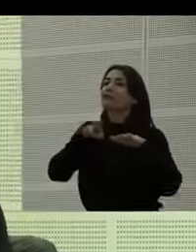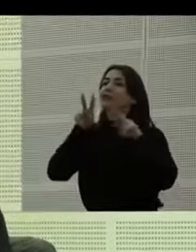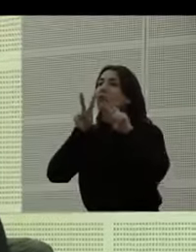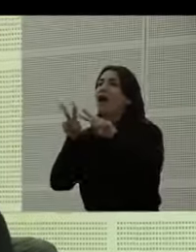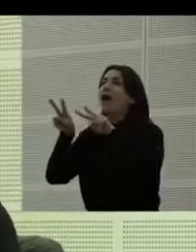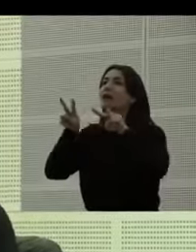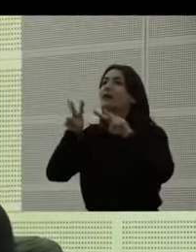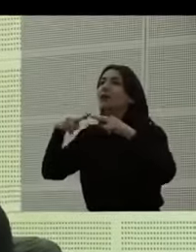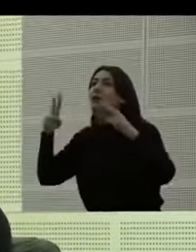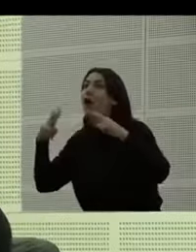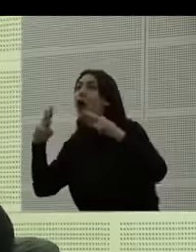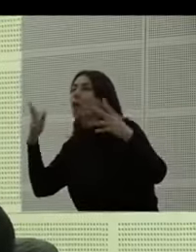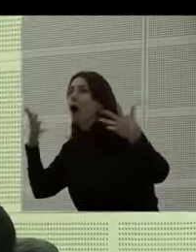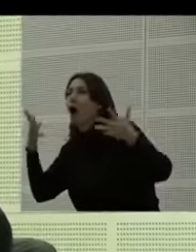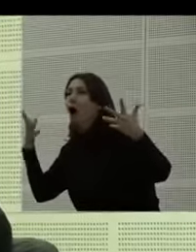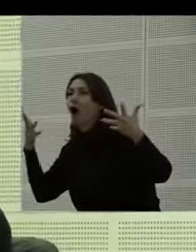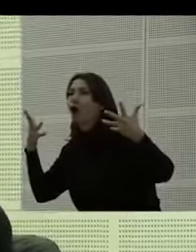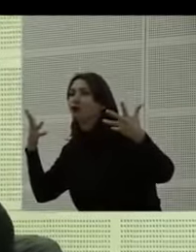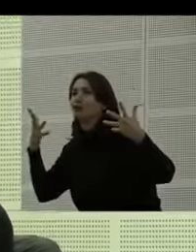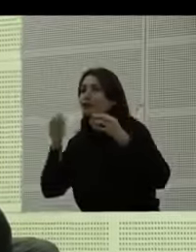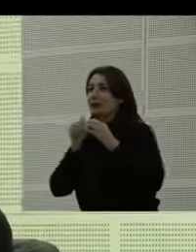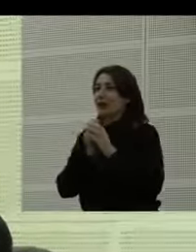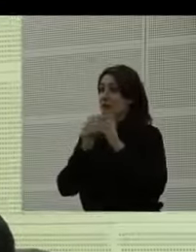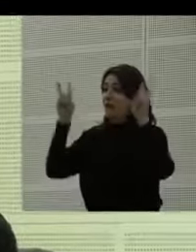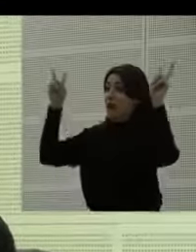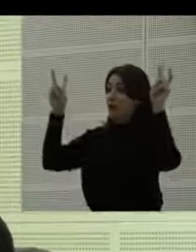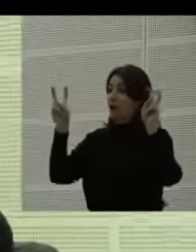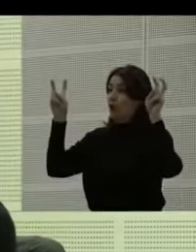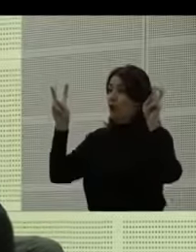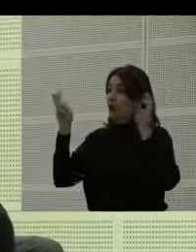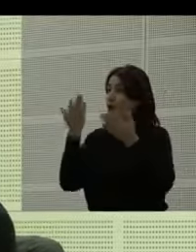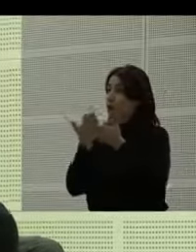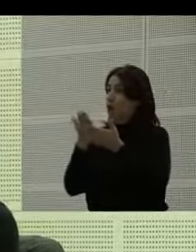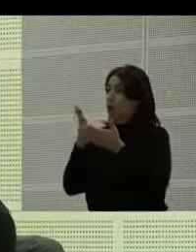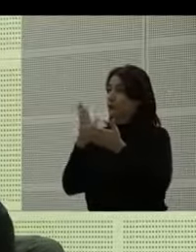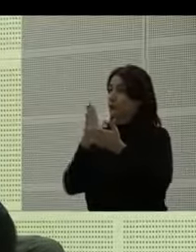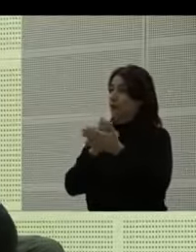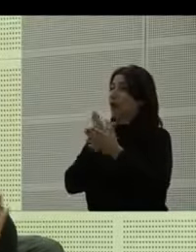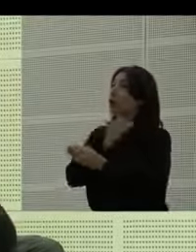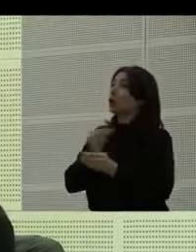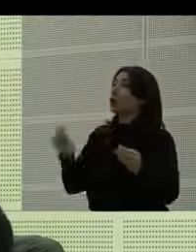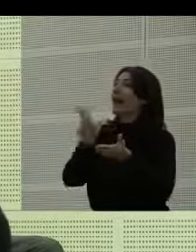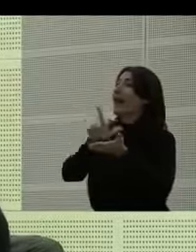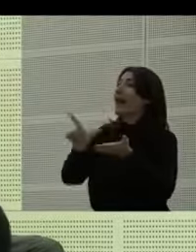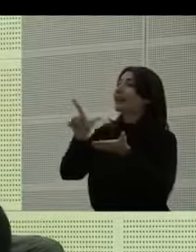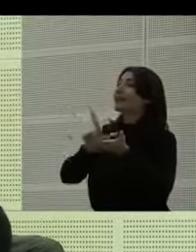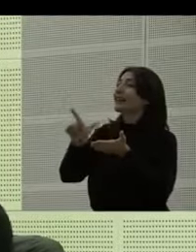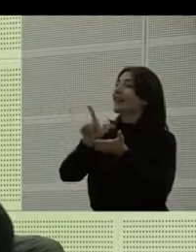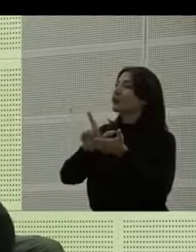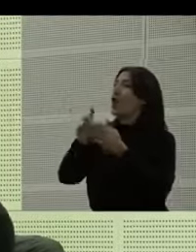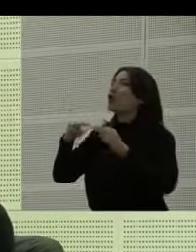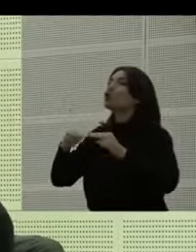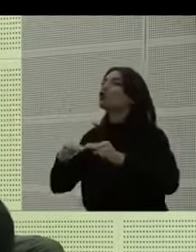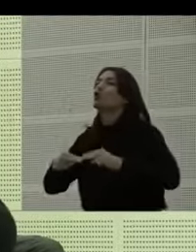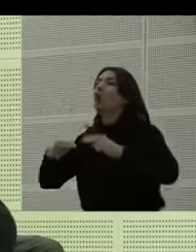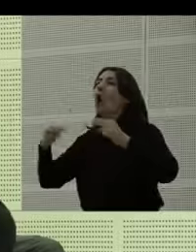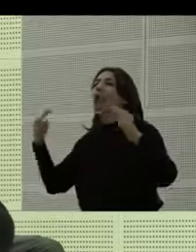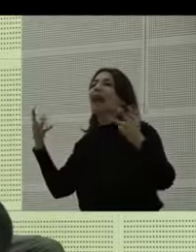del mare. Questo è un tema molto forte di tutta, possiamo dire, la letteratura, scoprire cosa